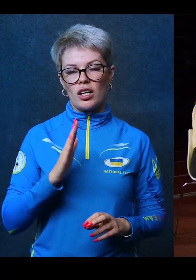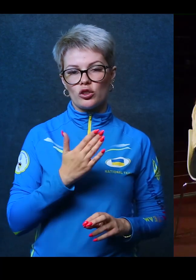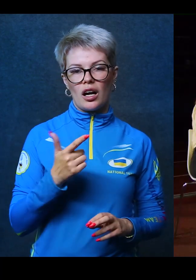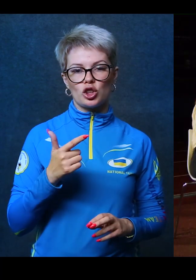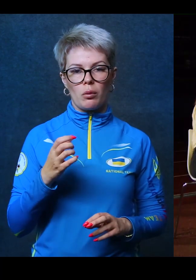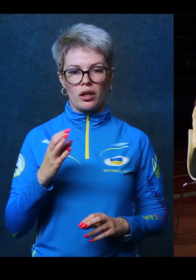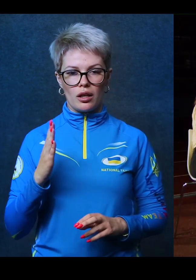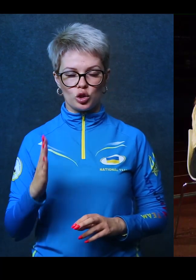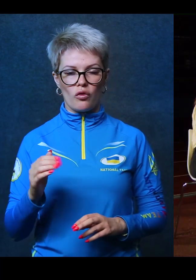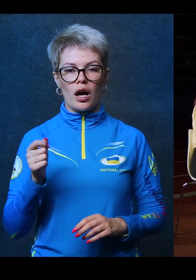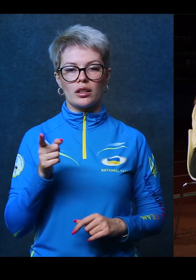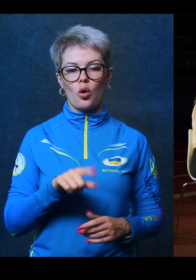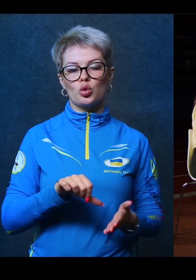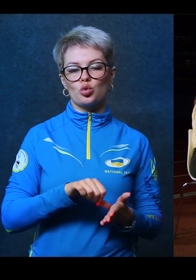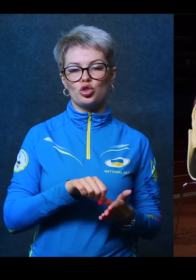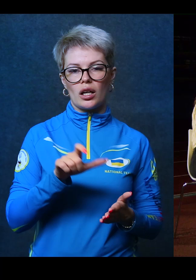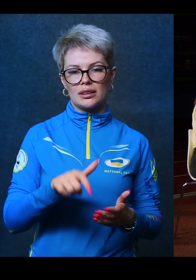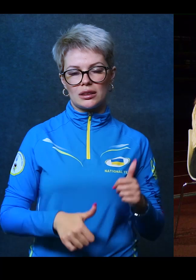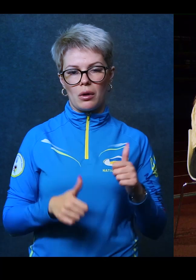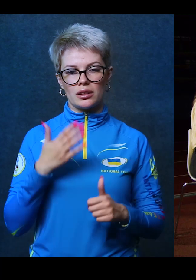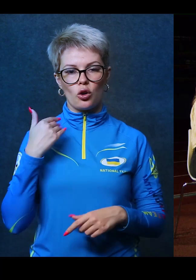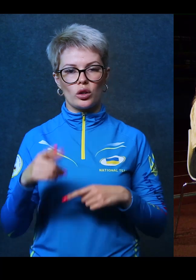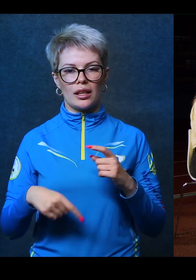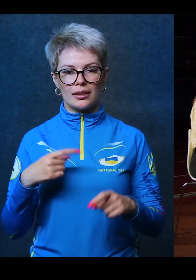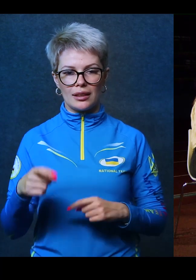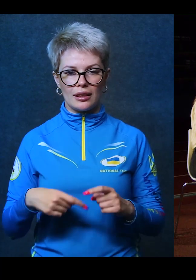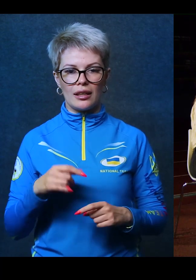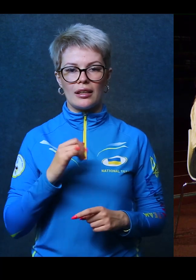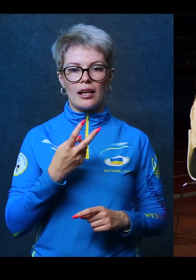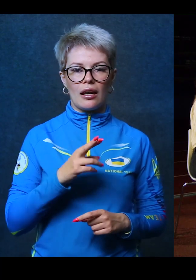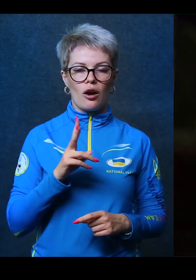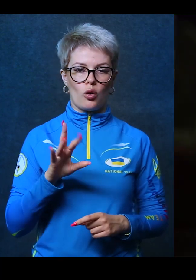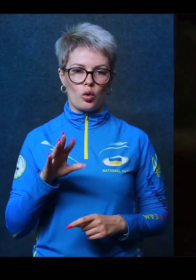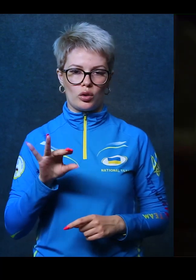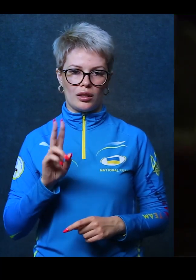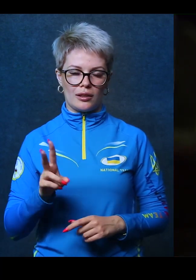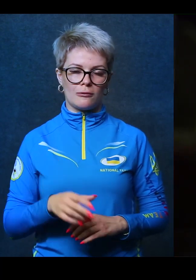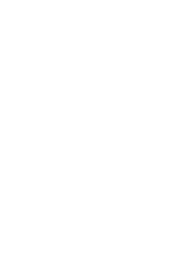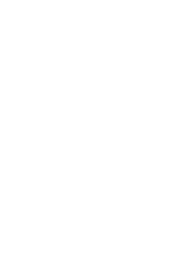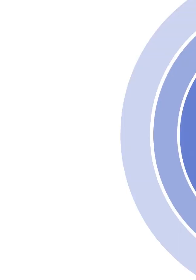В'ячеслав Хашипаязов, а також учасник змагань з легкої атлетики Ілля Котик.